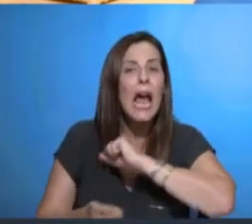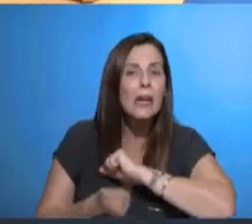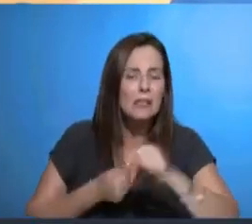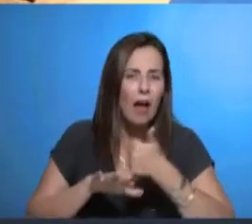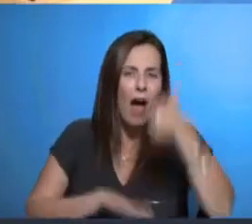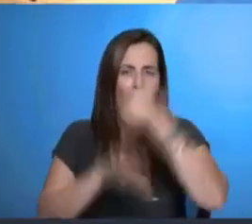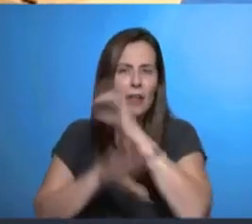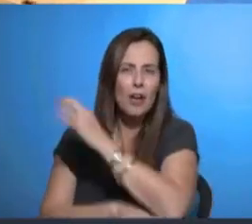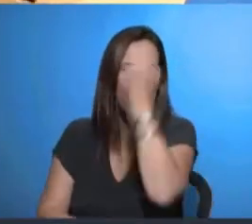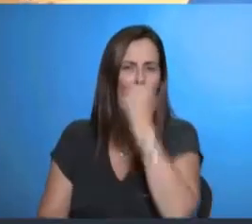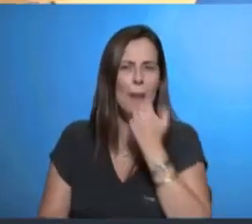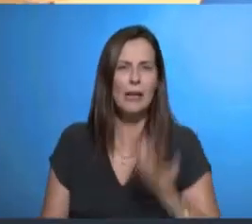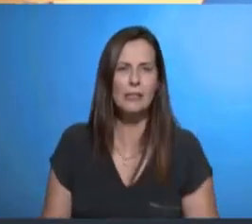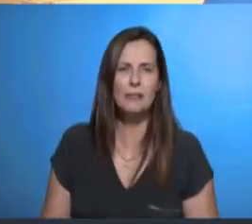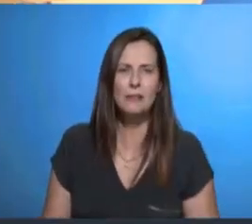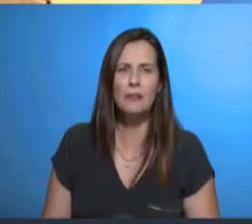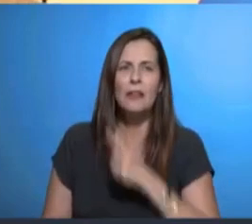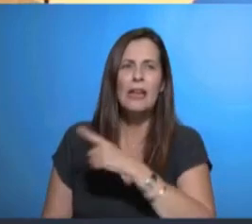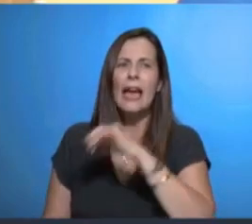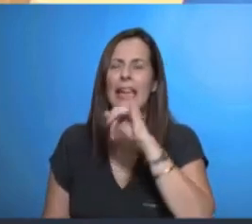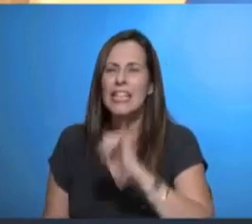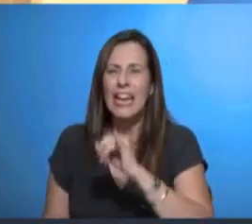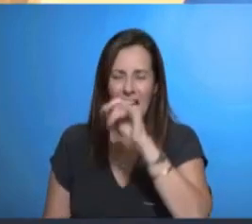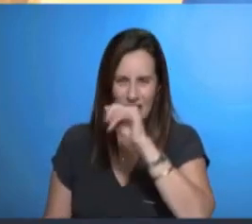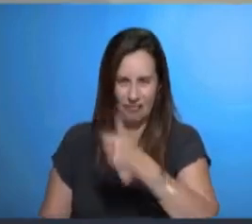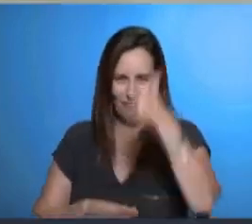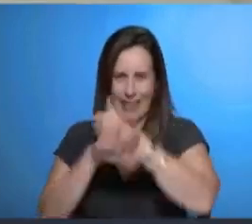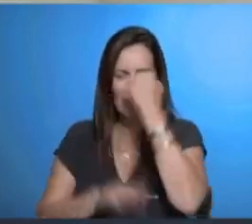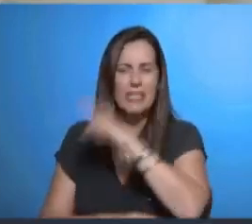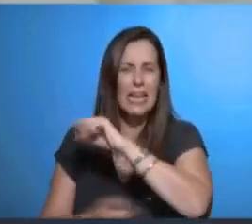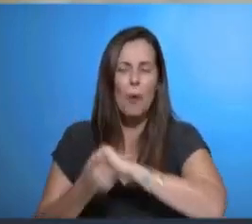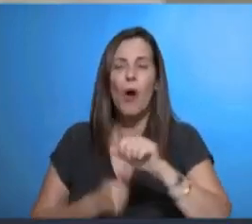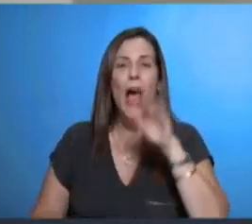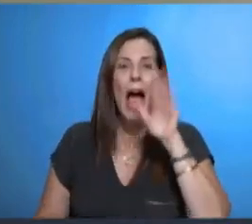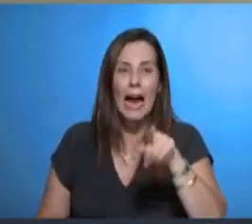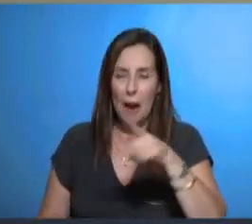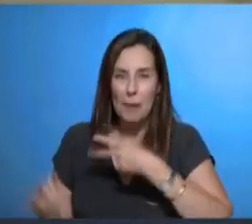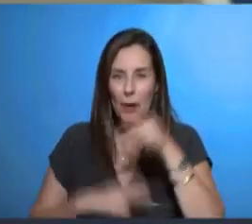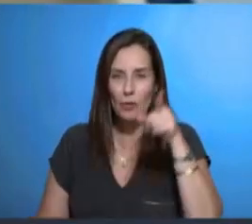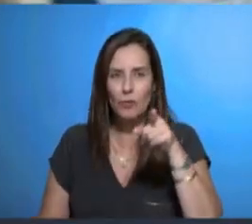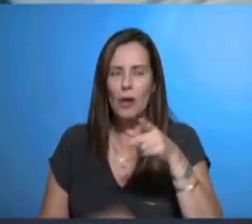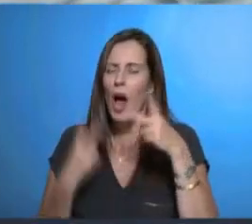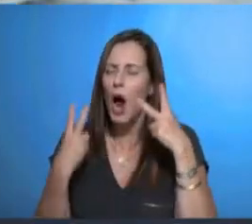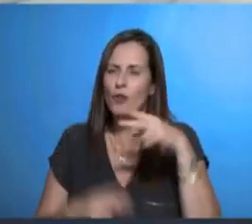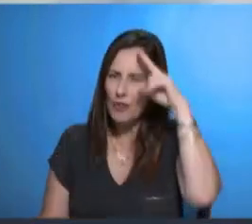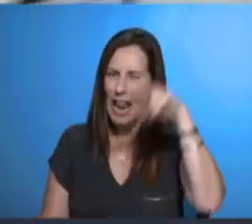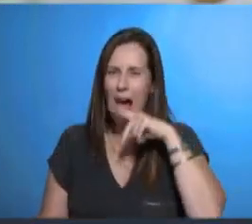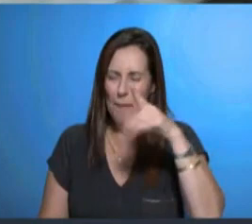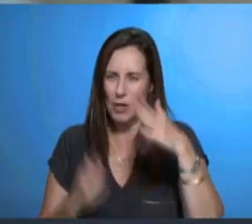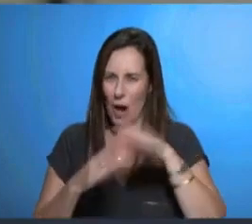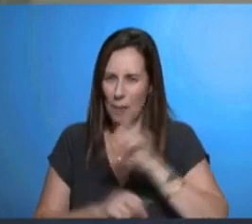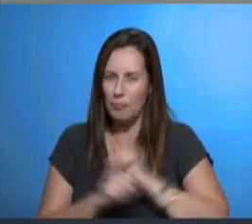את ההנהגה שלהם. את יחיא סינואר, למחוק אותו. גם עם איתת בית החולים חשוב היה לאהרון